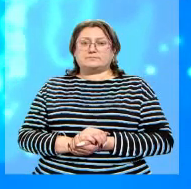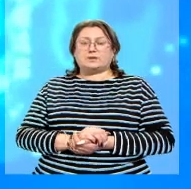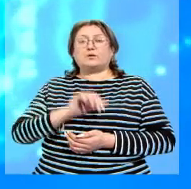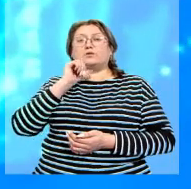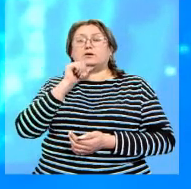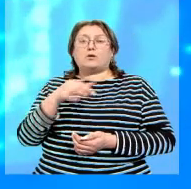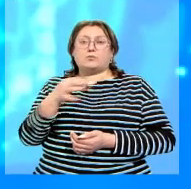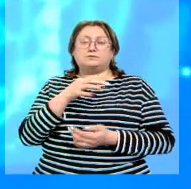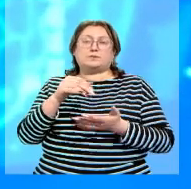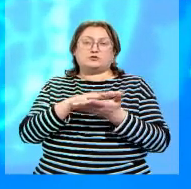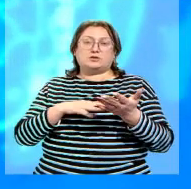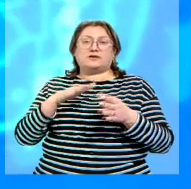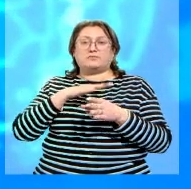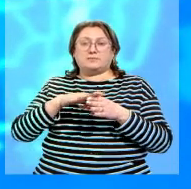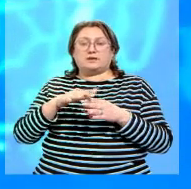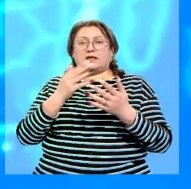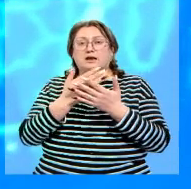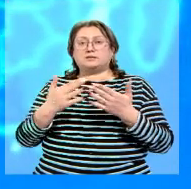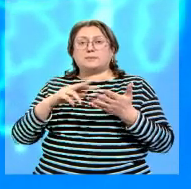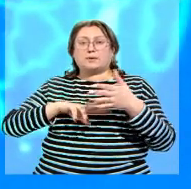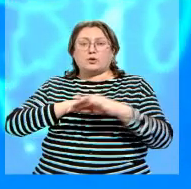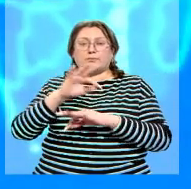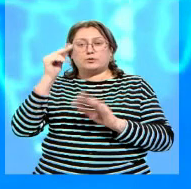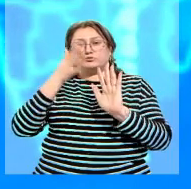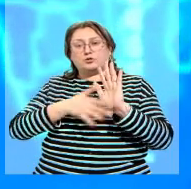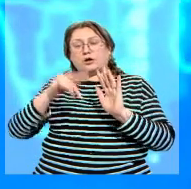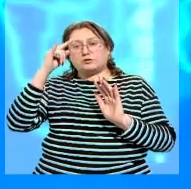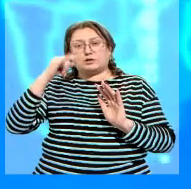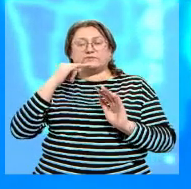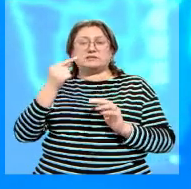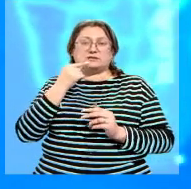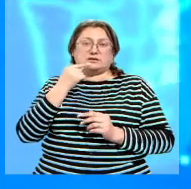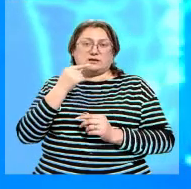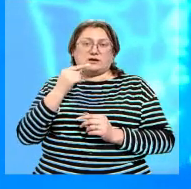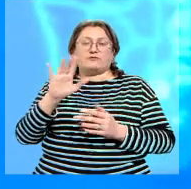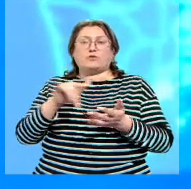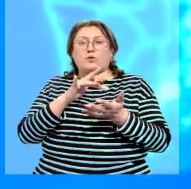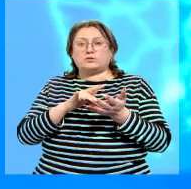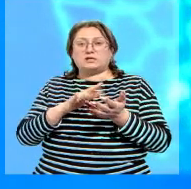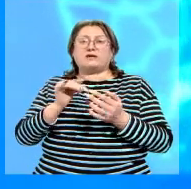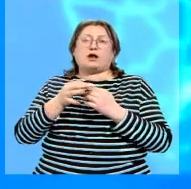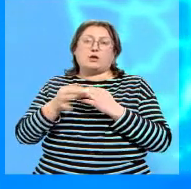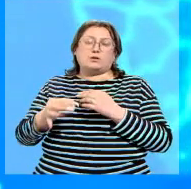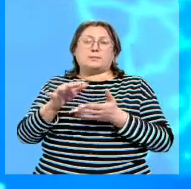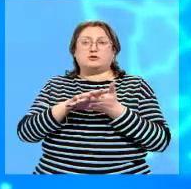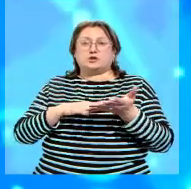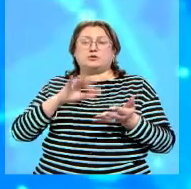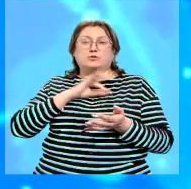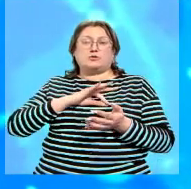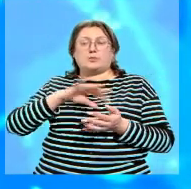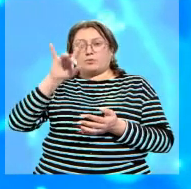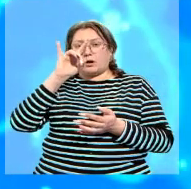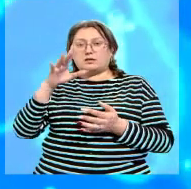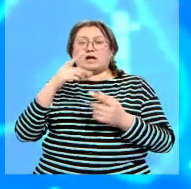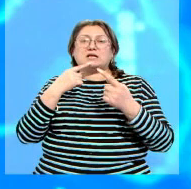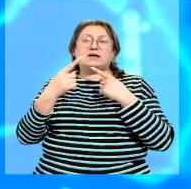В Кустанайской области продолжается реализация ряда проектов по изучению государственного языка. В городе, как и в районах, продолжают пользоваться